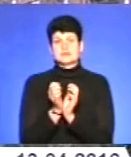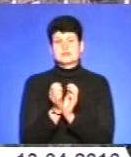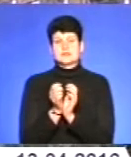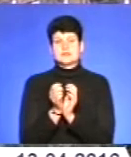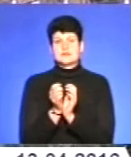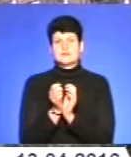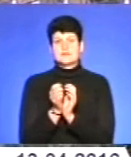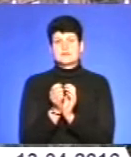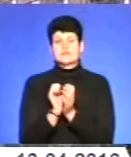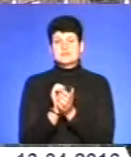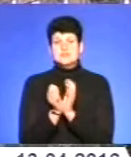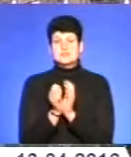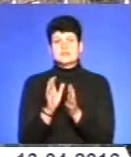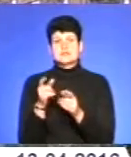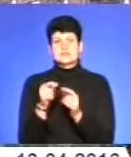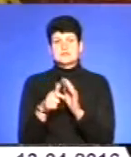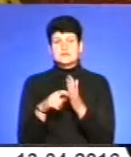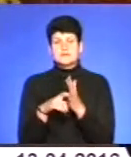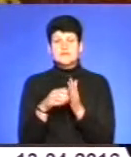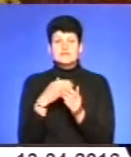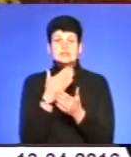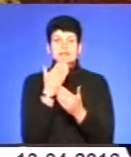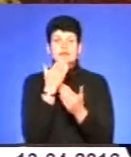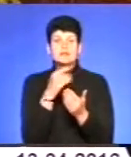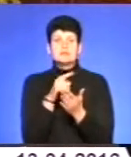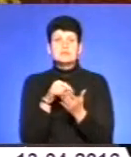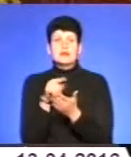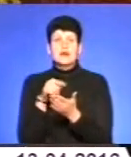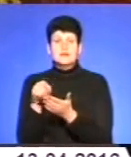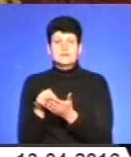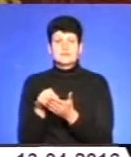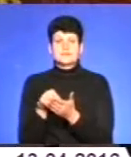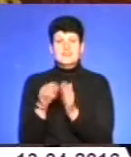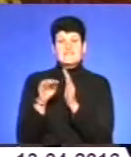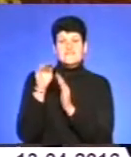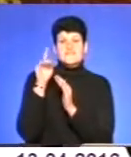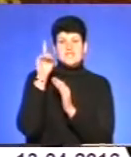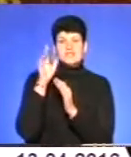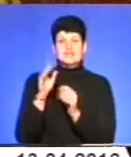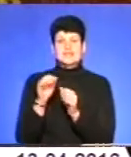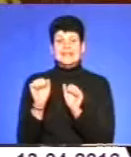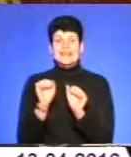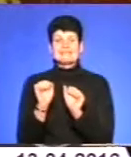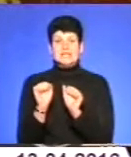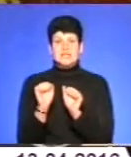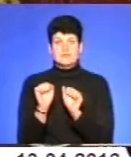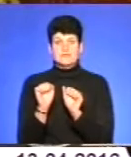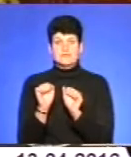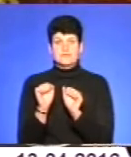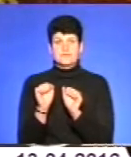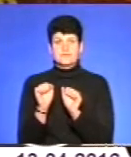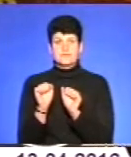закладу. Я вже задавав питання декому таких вищих керівників. От,